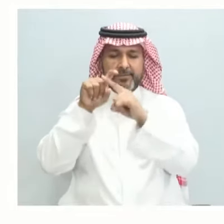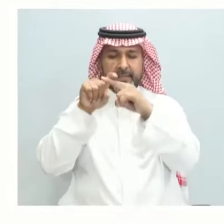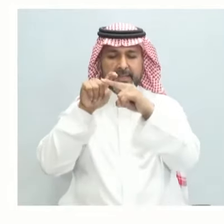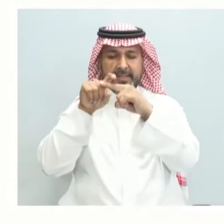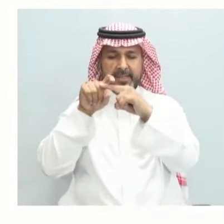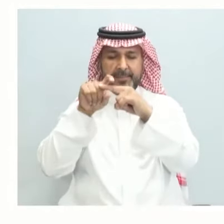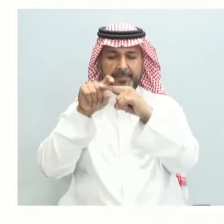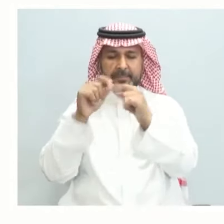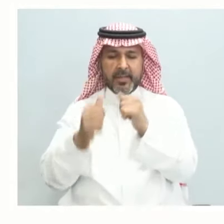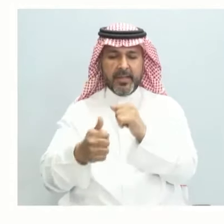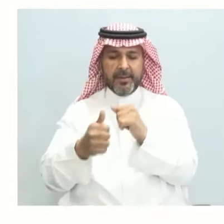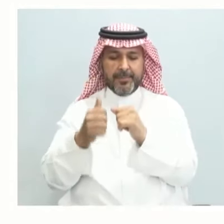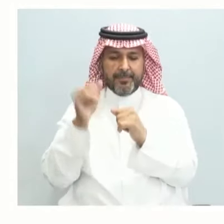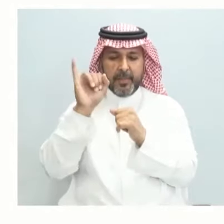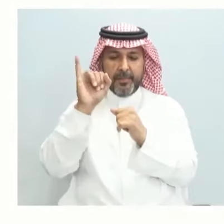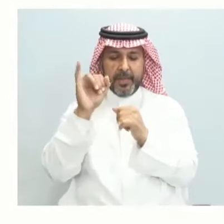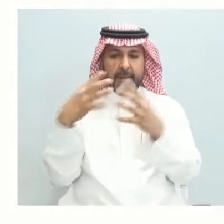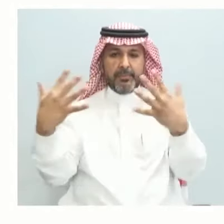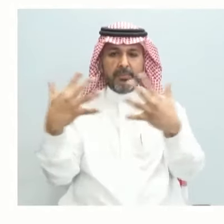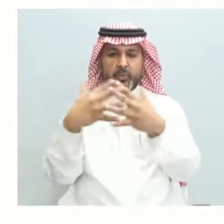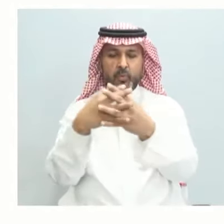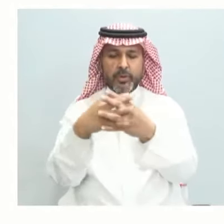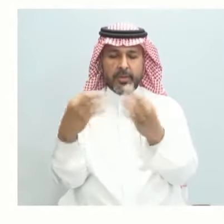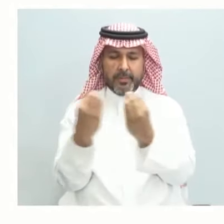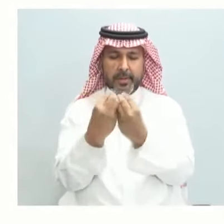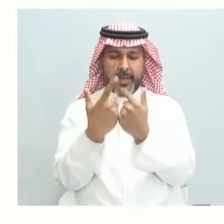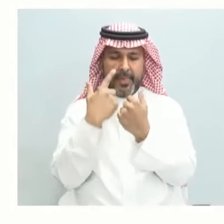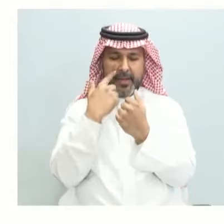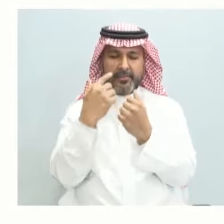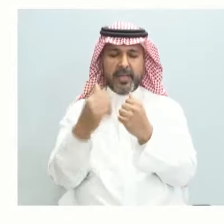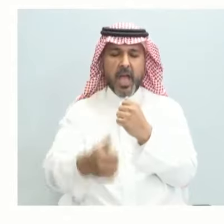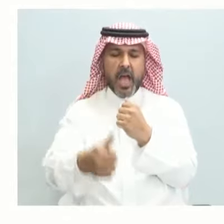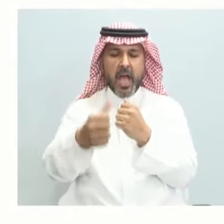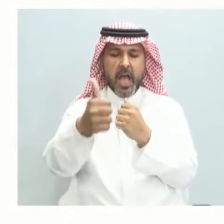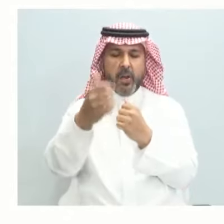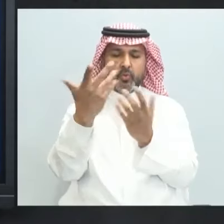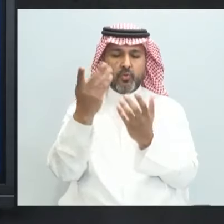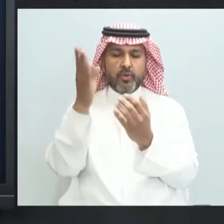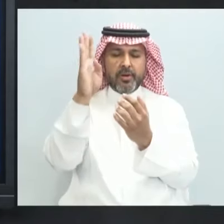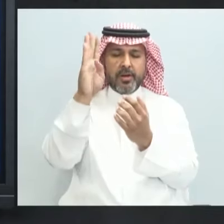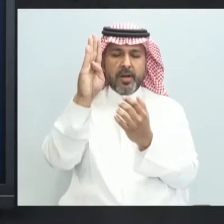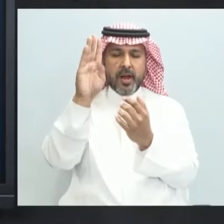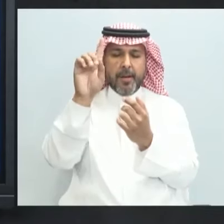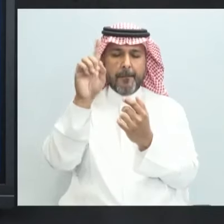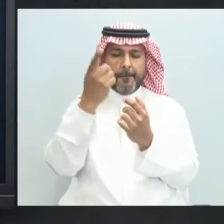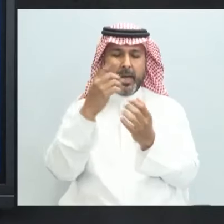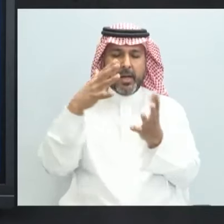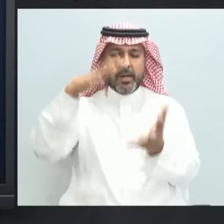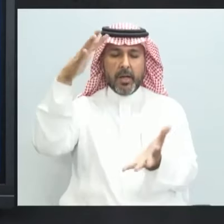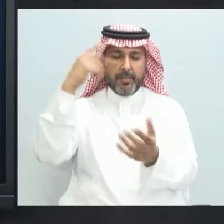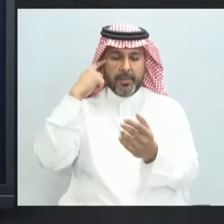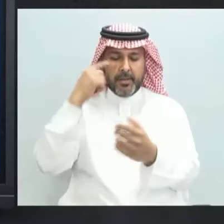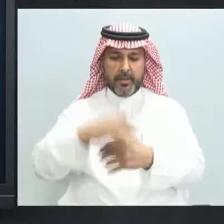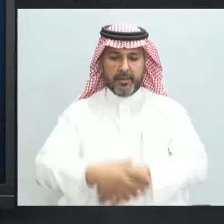عدد الحزن اذا كل حزمه عدد الحزمه او عدد الطلاب الذين سيحصلون على هذه التبرعات من